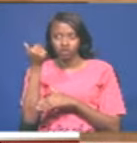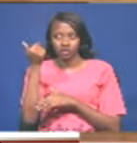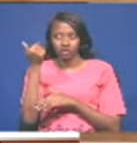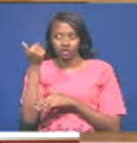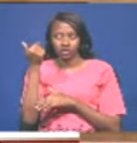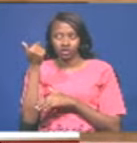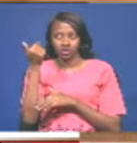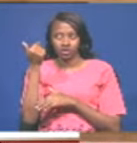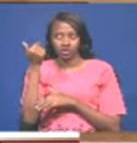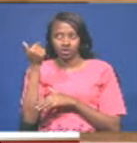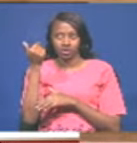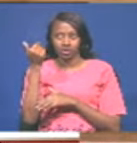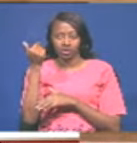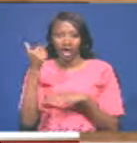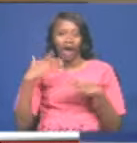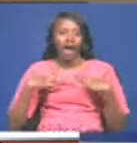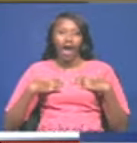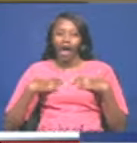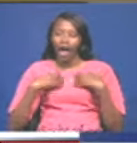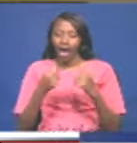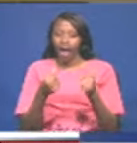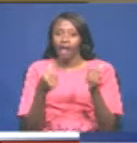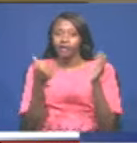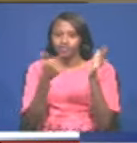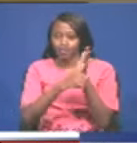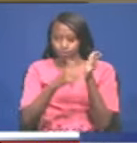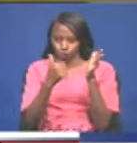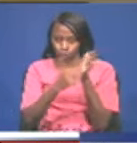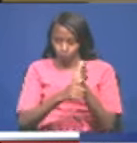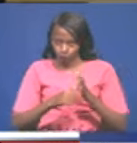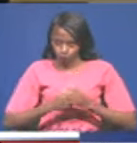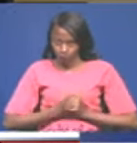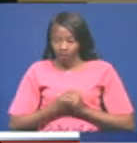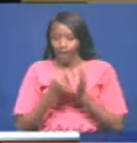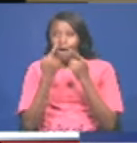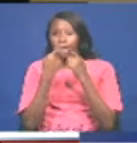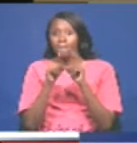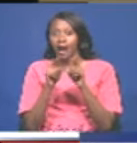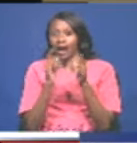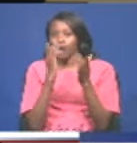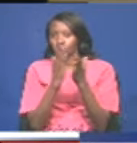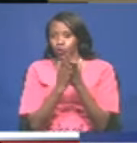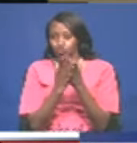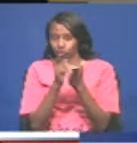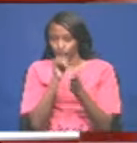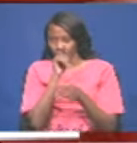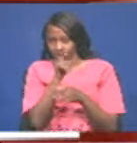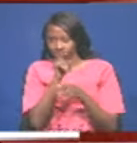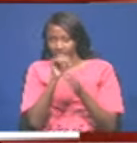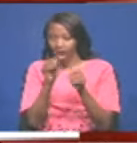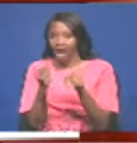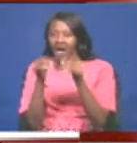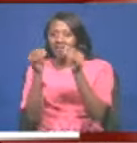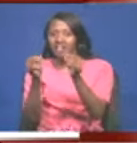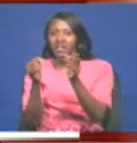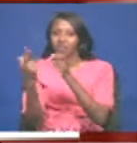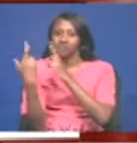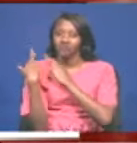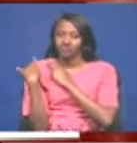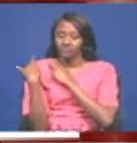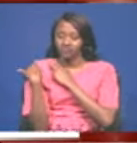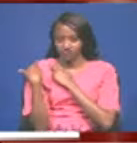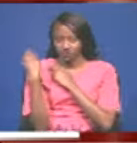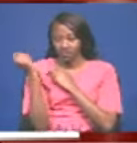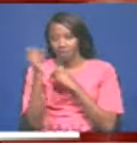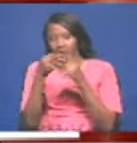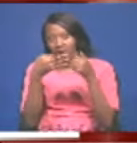his health situation. Mutimbai alimpokeza naibu wake Nuru Gabo majukumu yake mnamo mwezi Agosti. Alikuwa na